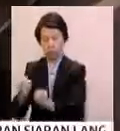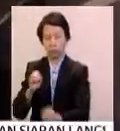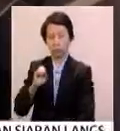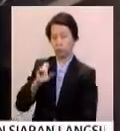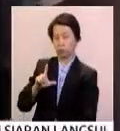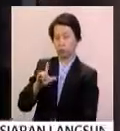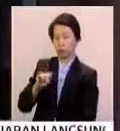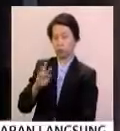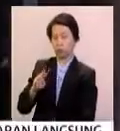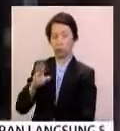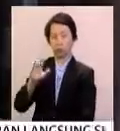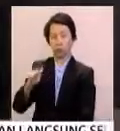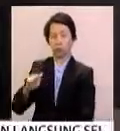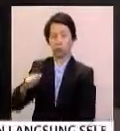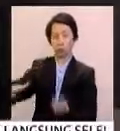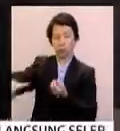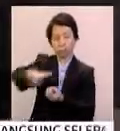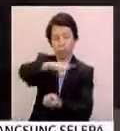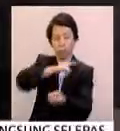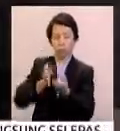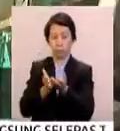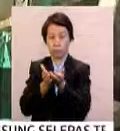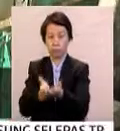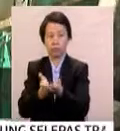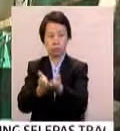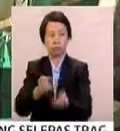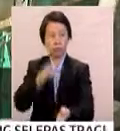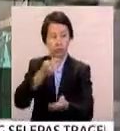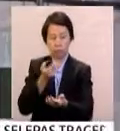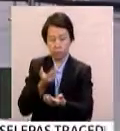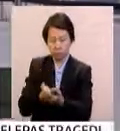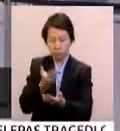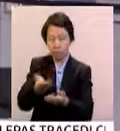antarabangsa maritim dan aero angkasa 5, Langkah berkata